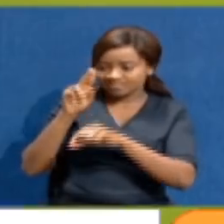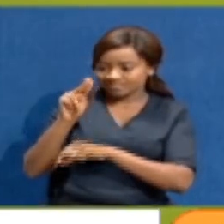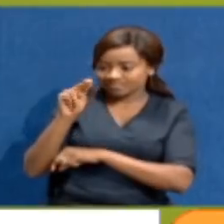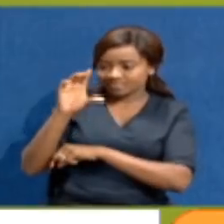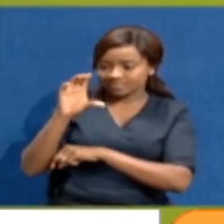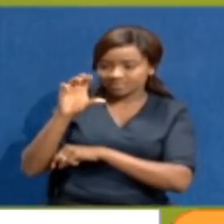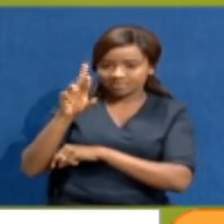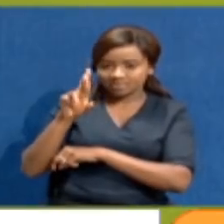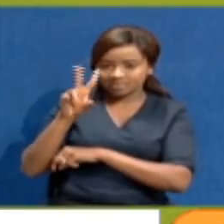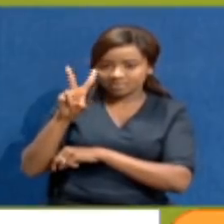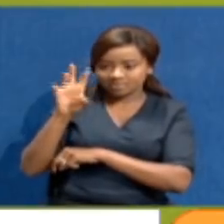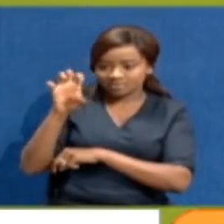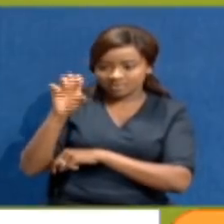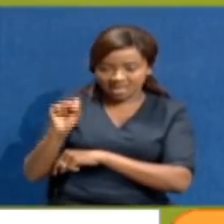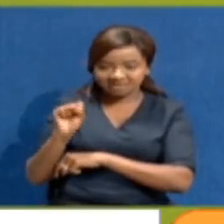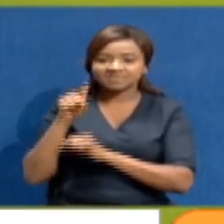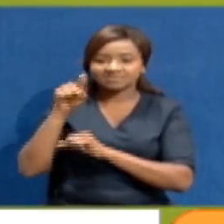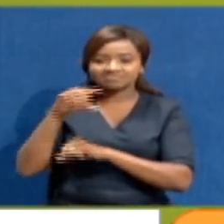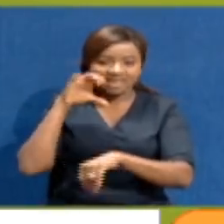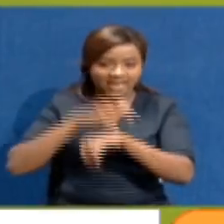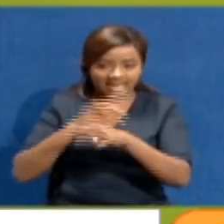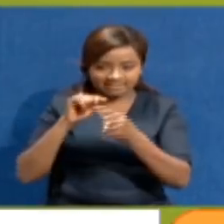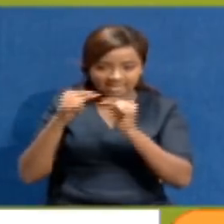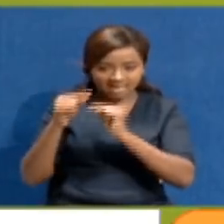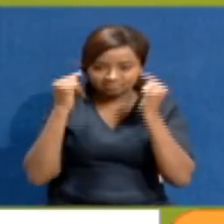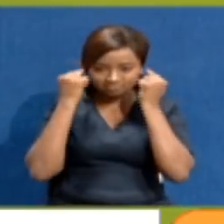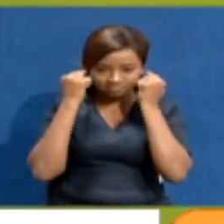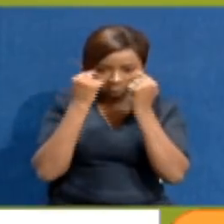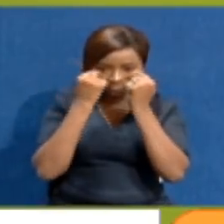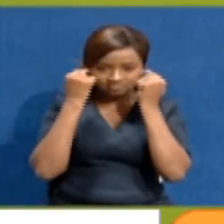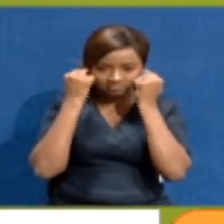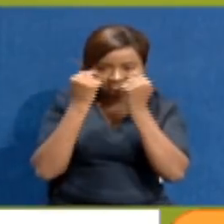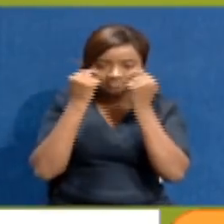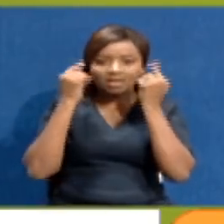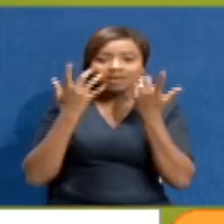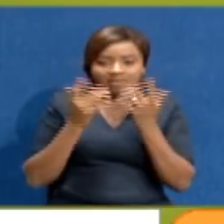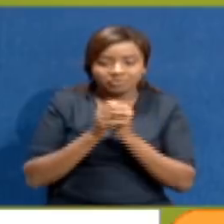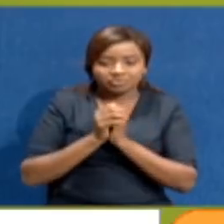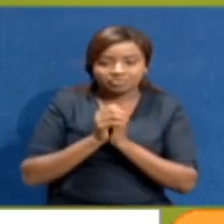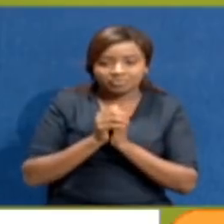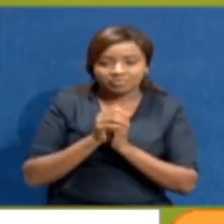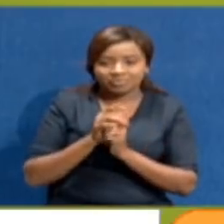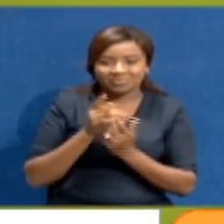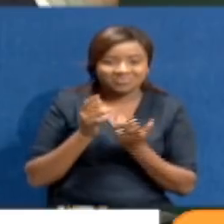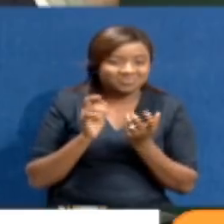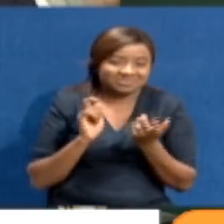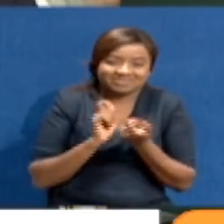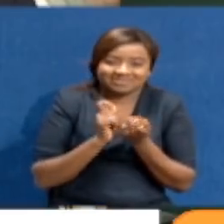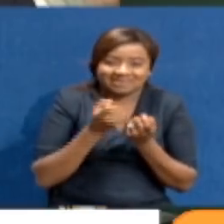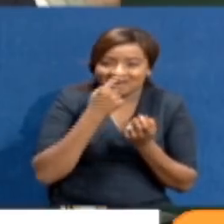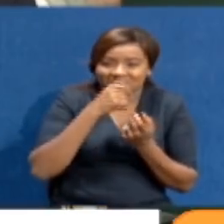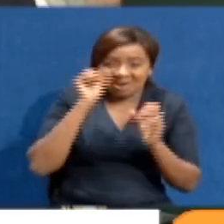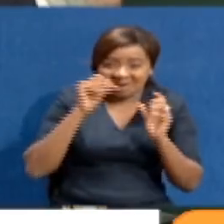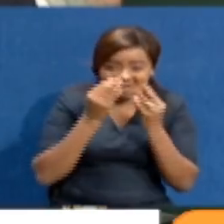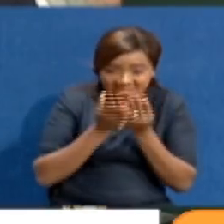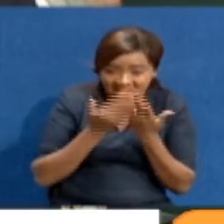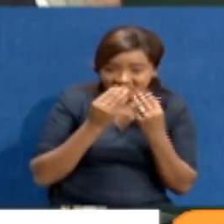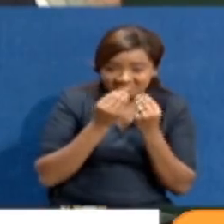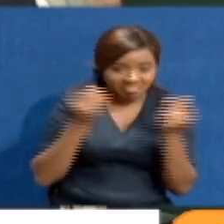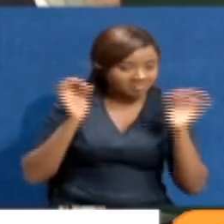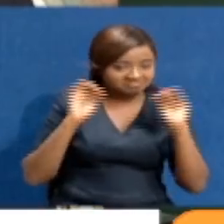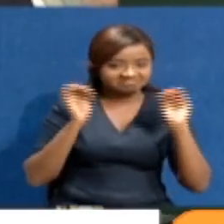sasa hiyo condition iliambiwa inaitwa optic atrophy. Inasemekana ni kitu si reversible. Hali ilikuwa